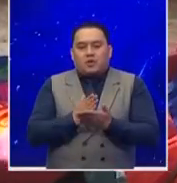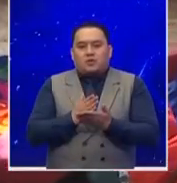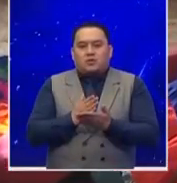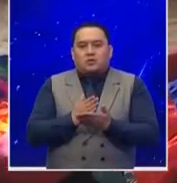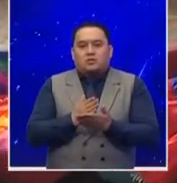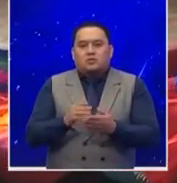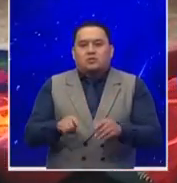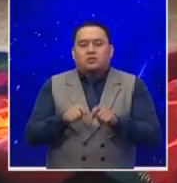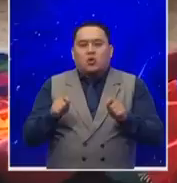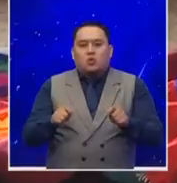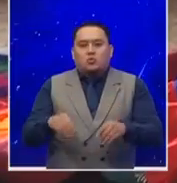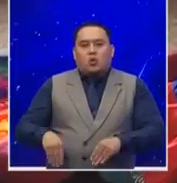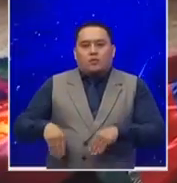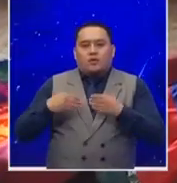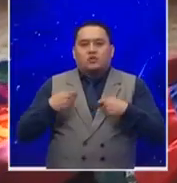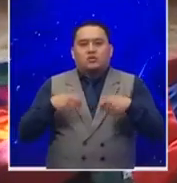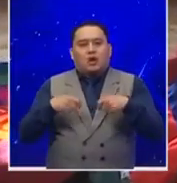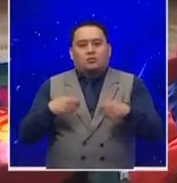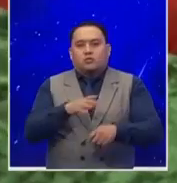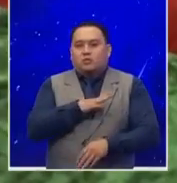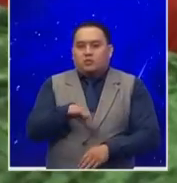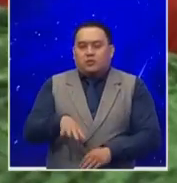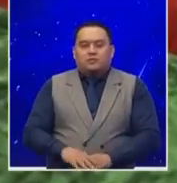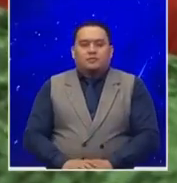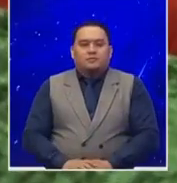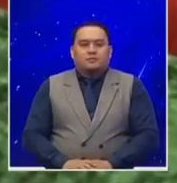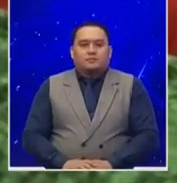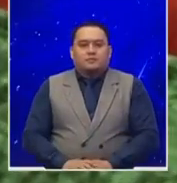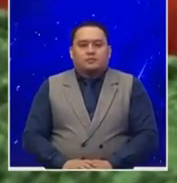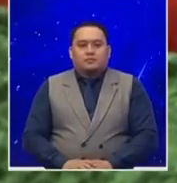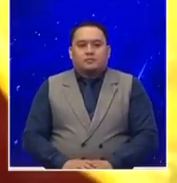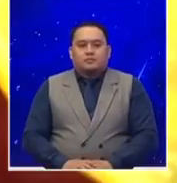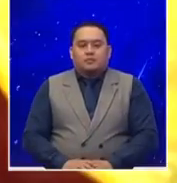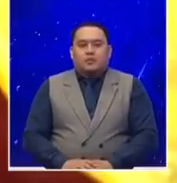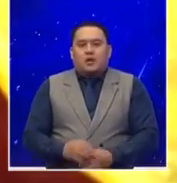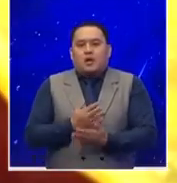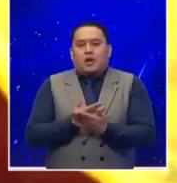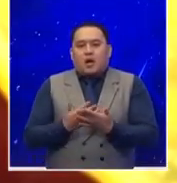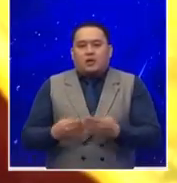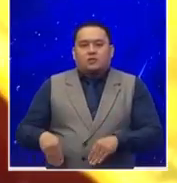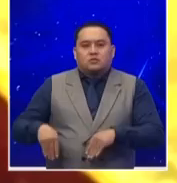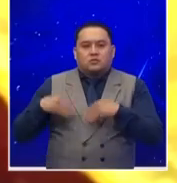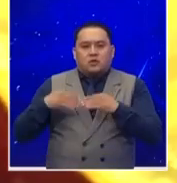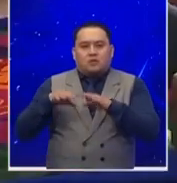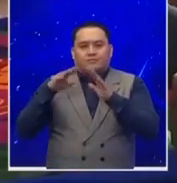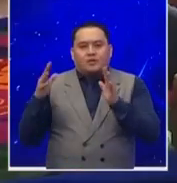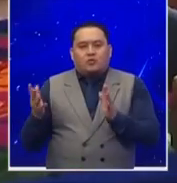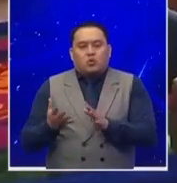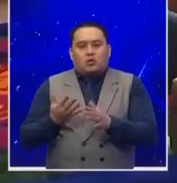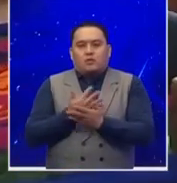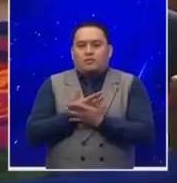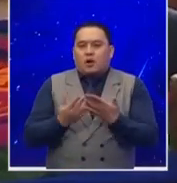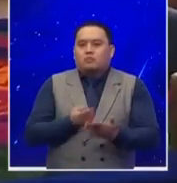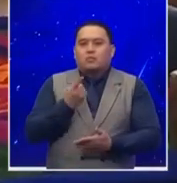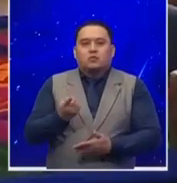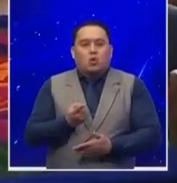құрайым, бұны сауда саттыққа шық теңгеге шығармайым. Құрақ көрпелер, төр, махаббат көрпесі, жамылғы, жастықтар, тоғыма бұйымдары. Ісмердің